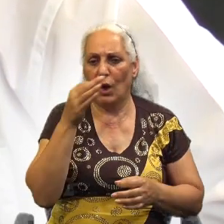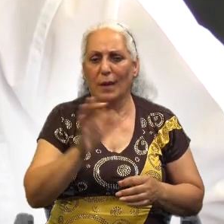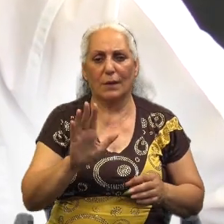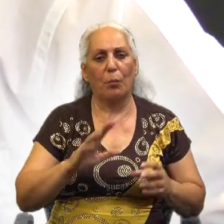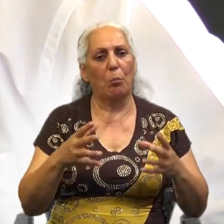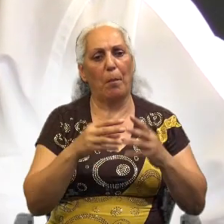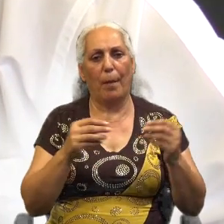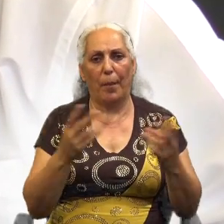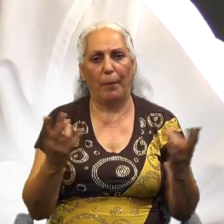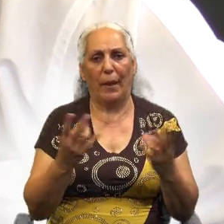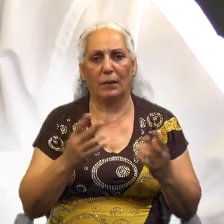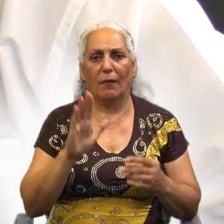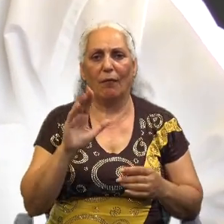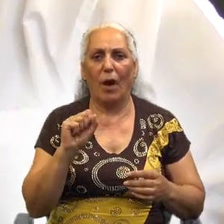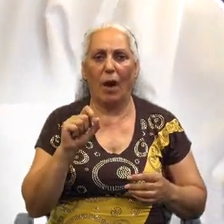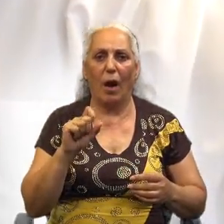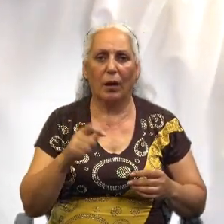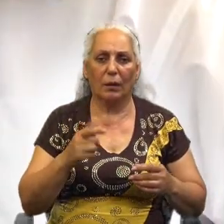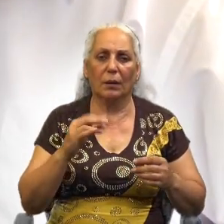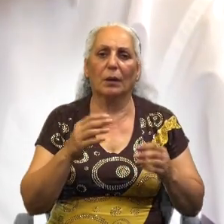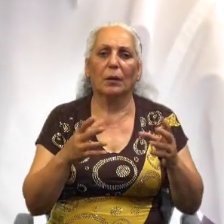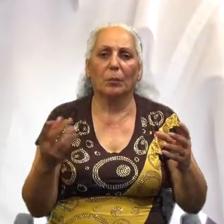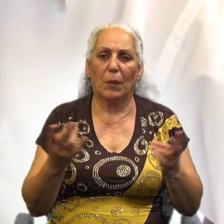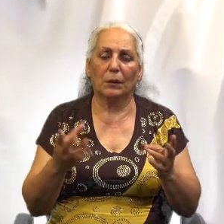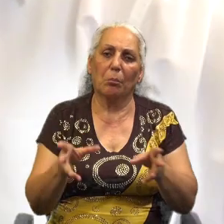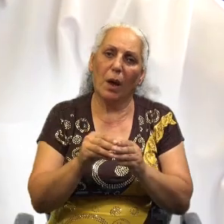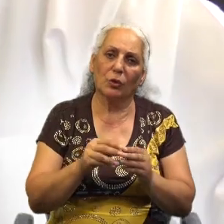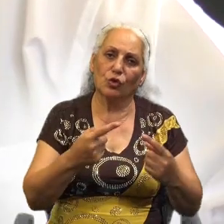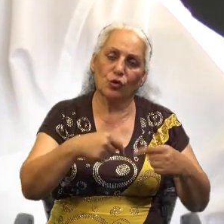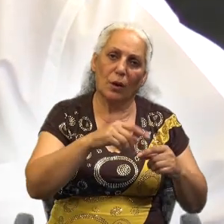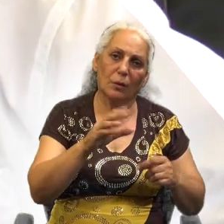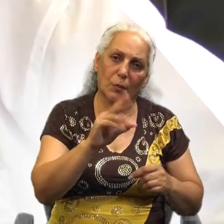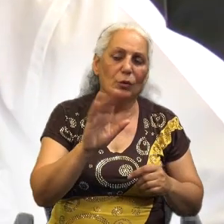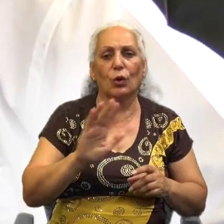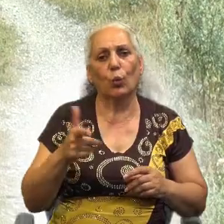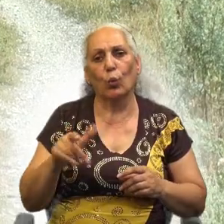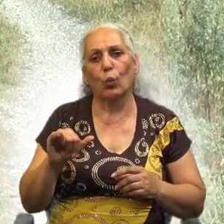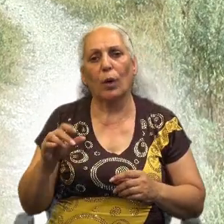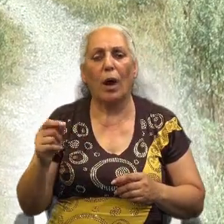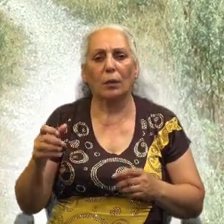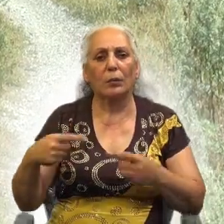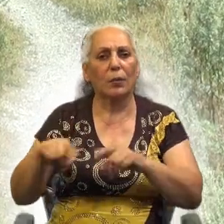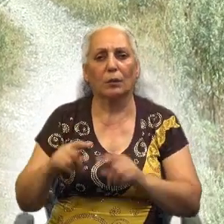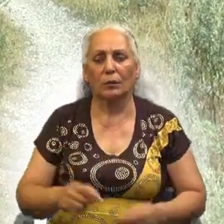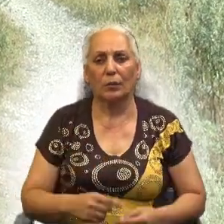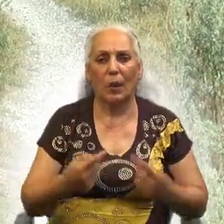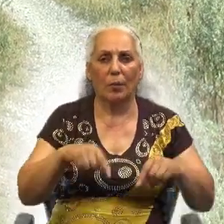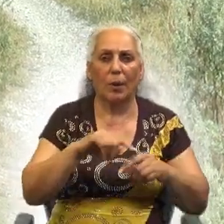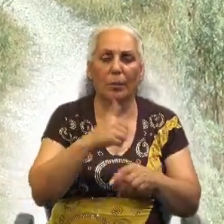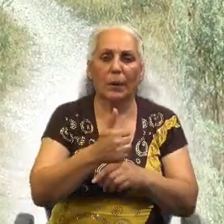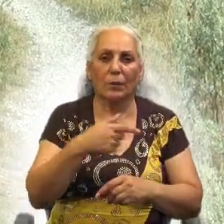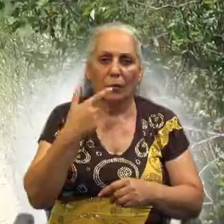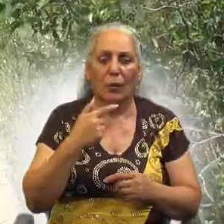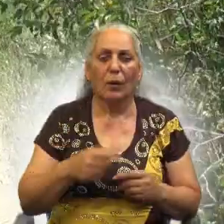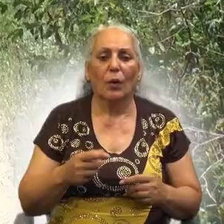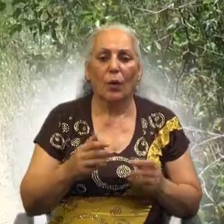Փամբակ միանալու է Վահագնի ենթաշրջանի հետ, թե Գուգարքի ենթաշրջանի հետ։ Համայնքապետն ասում է, խոշորացման